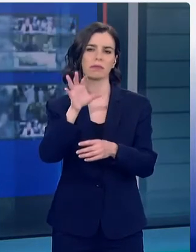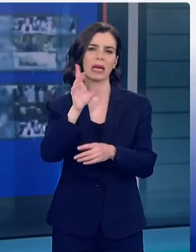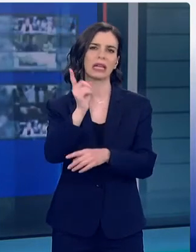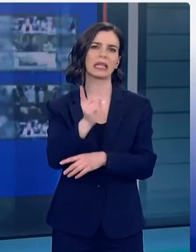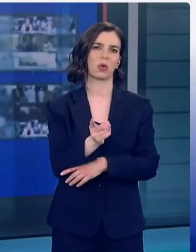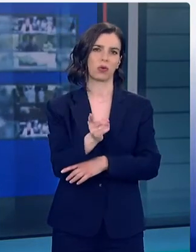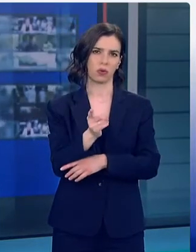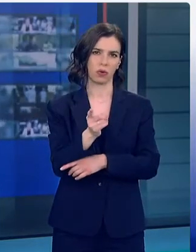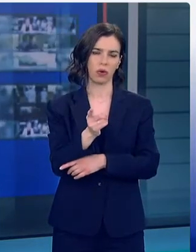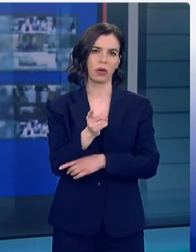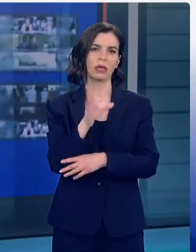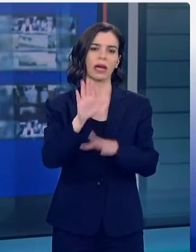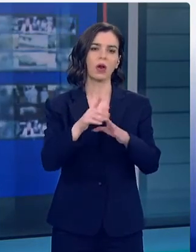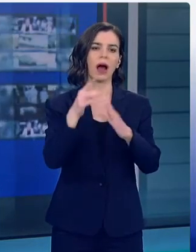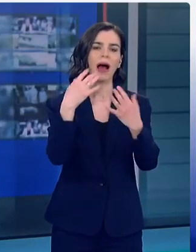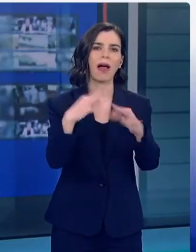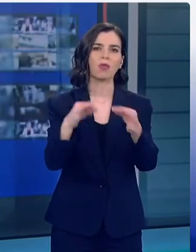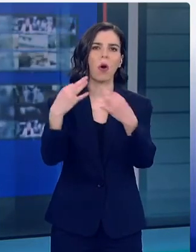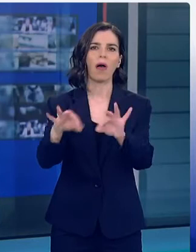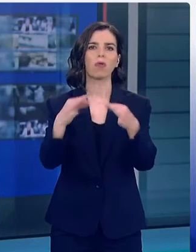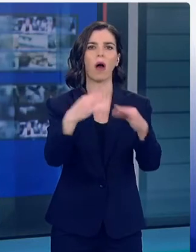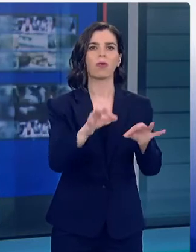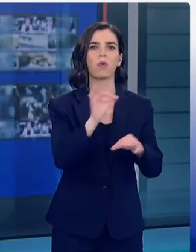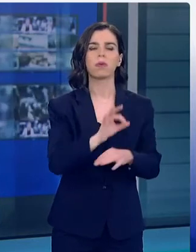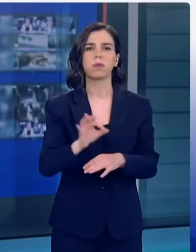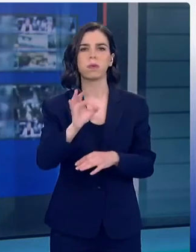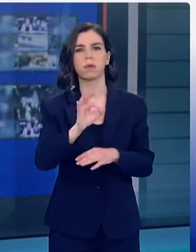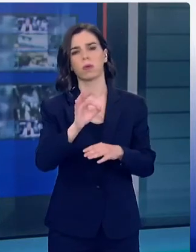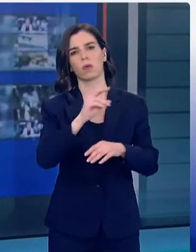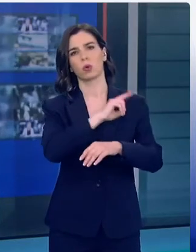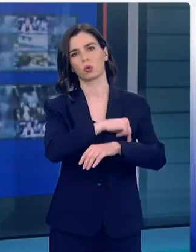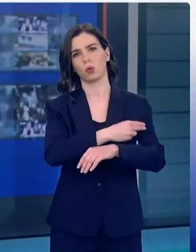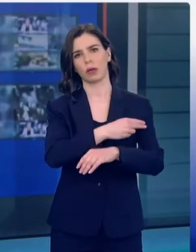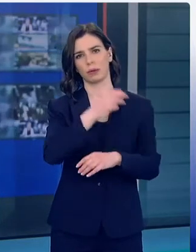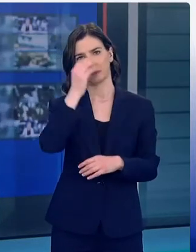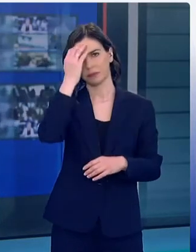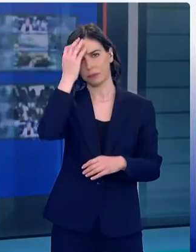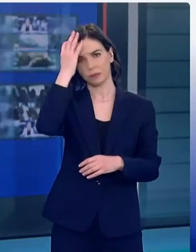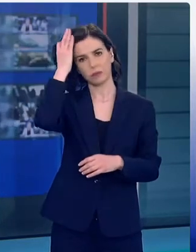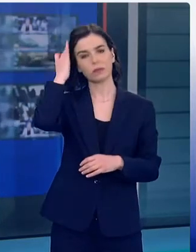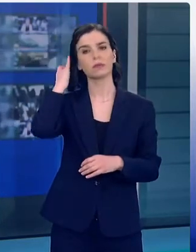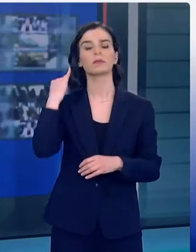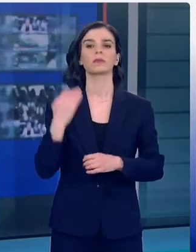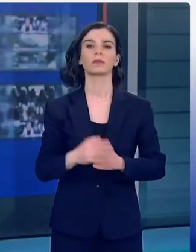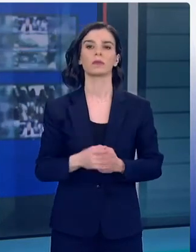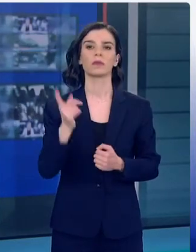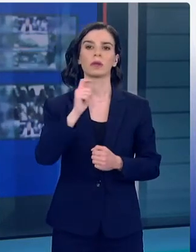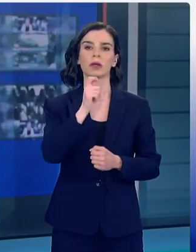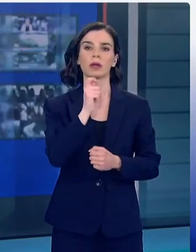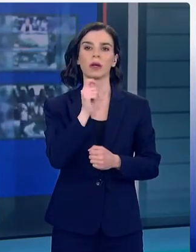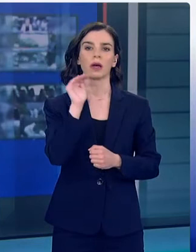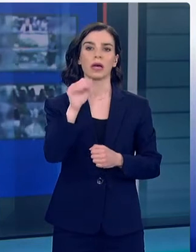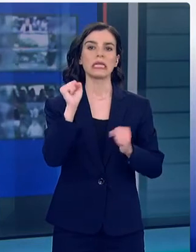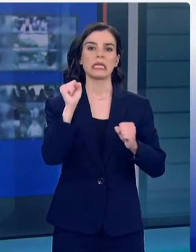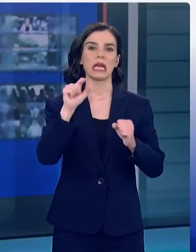με τις κενές θέσεις στα νοσοκομεία και τις ανάγκες που έχει το Εθνικό Σύστημα Υγείας. Η κυρία Μπιμπή από το